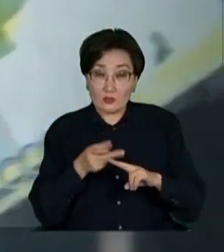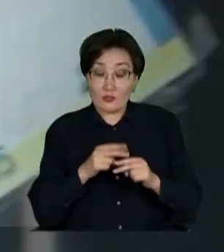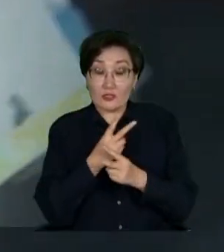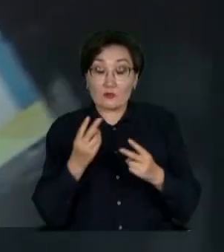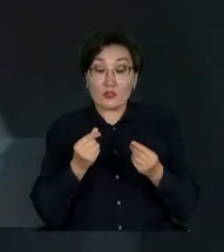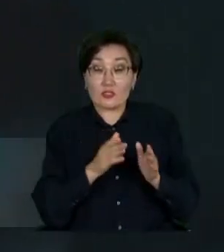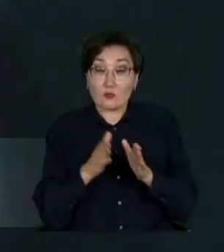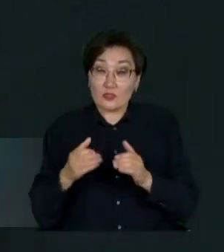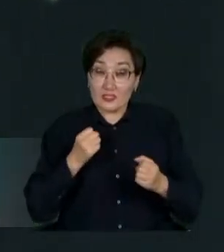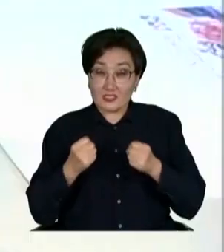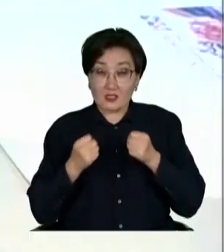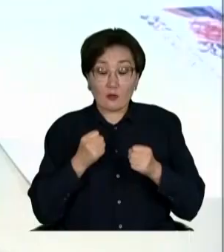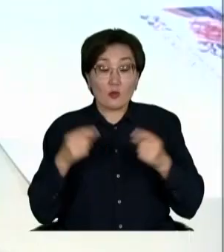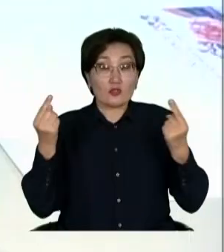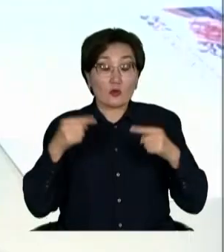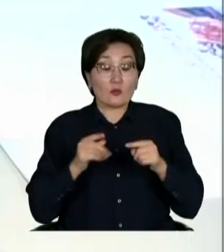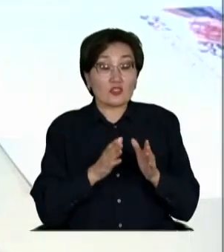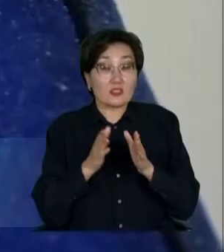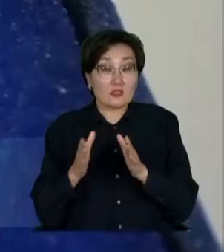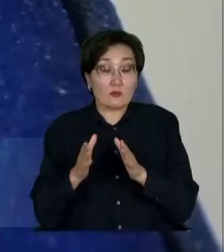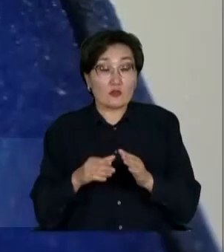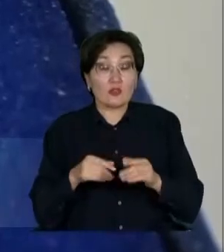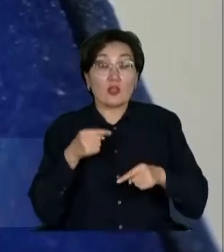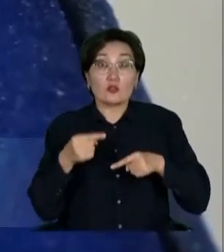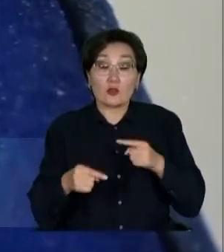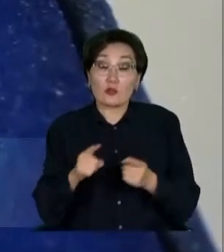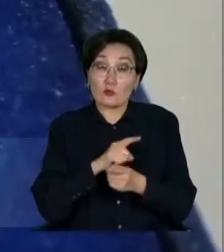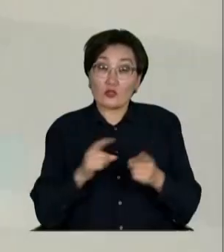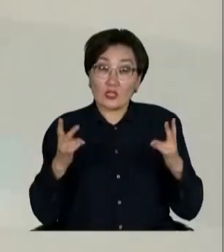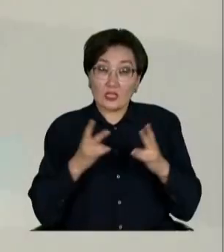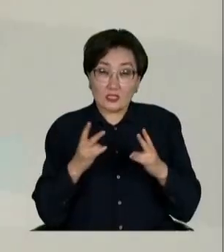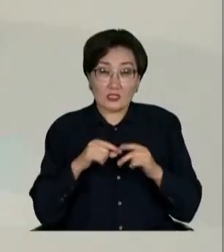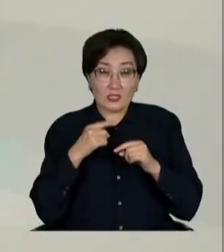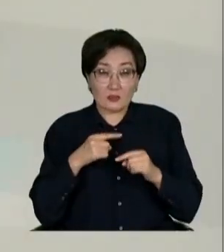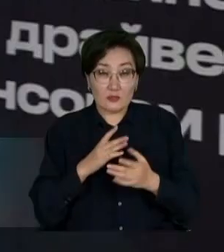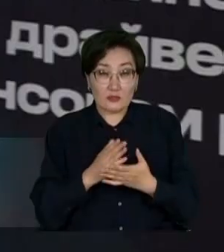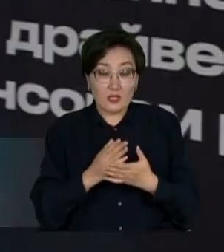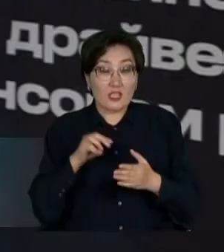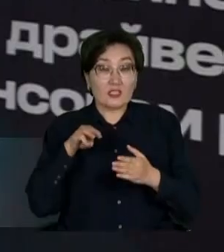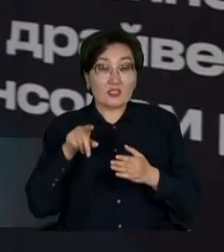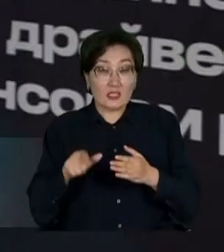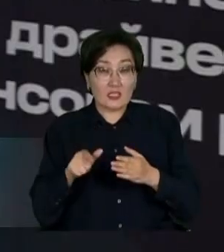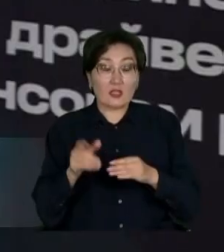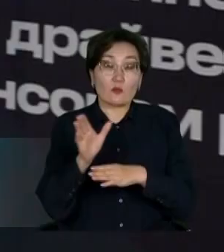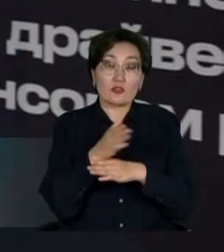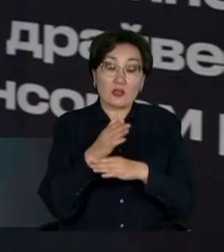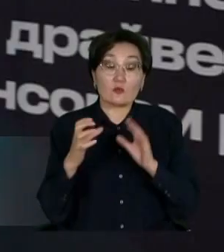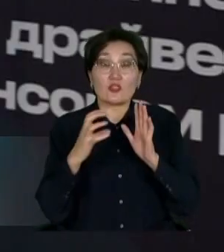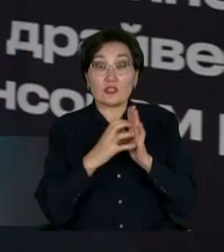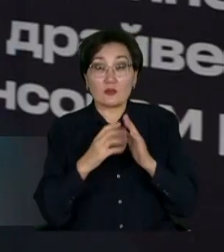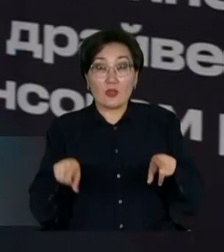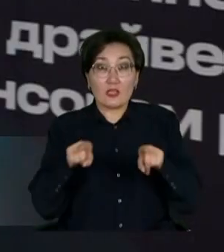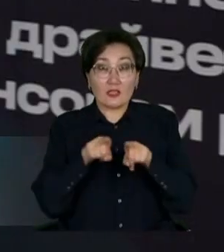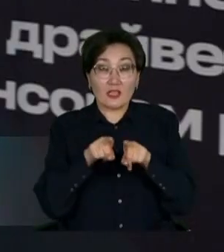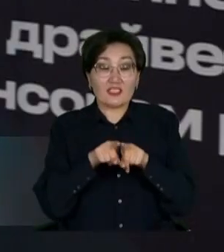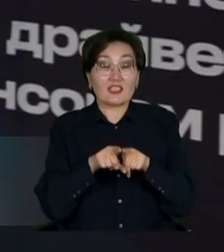қаржы жүйесін нығайту мен инфляцияны тұрақтандыру үшін тұрақты реформалар қажет екенін де ескертеді. Теңгеміз тумен де, белтаңбамен де қатар тұратындай